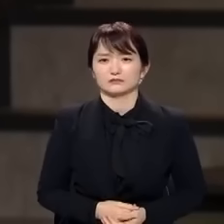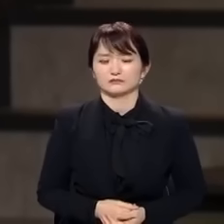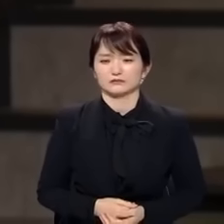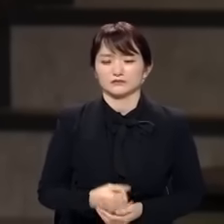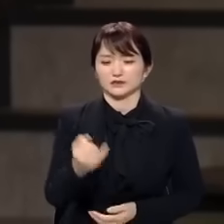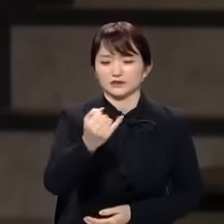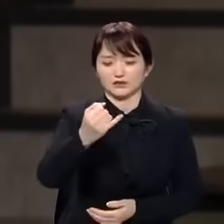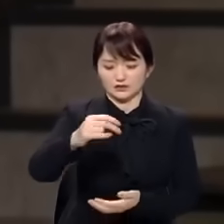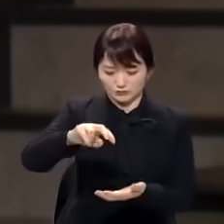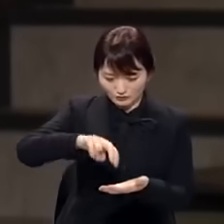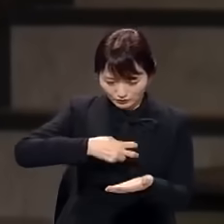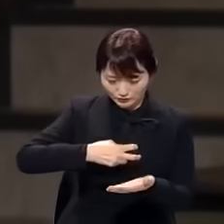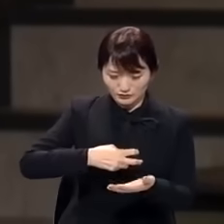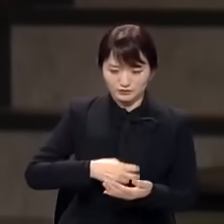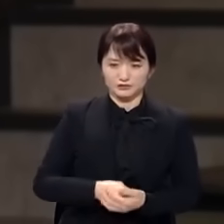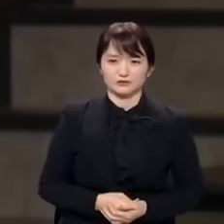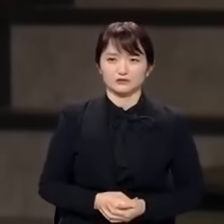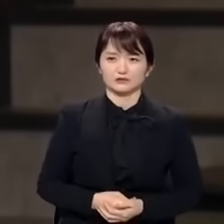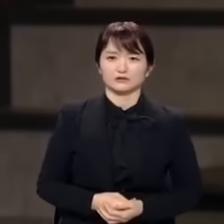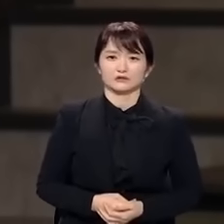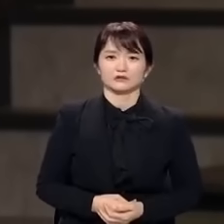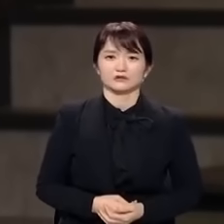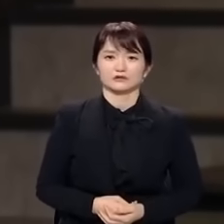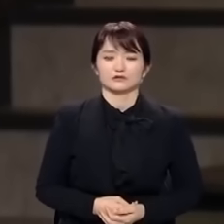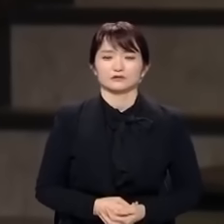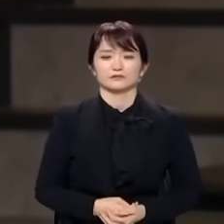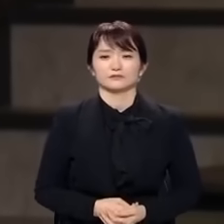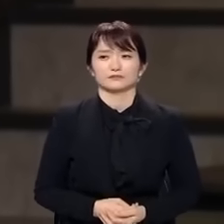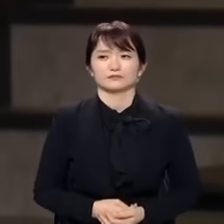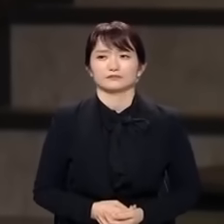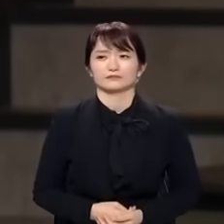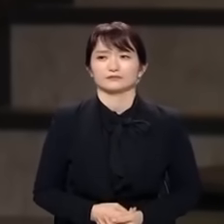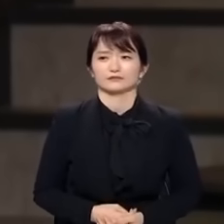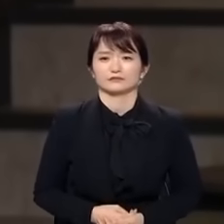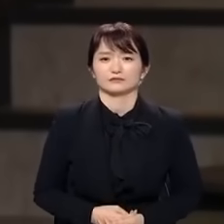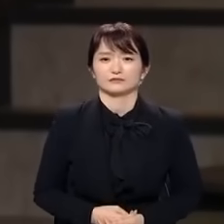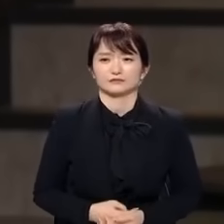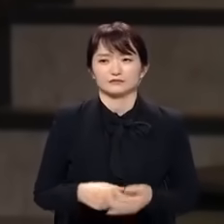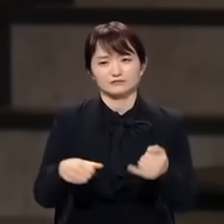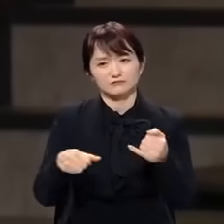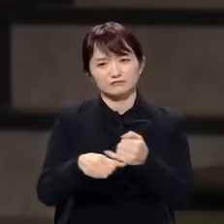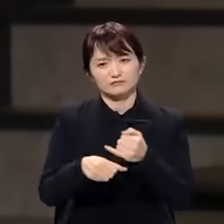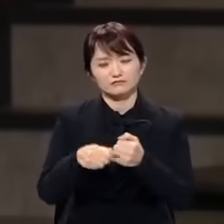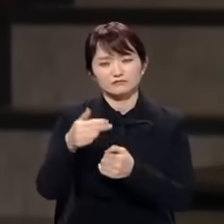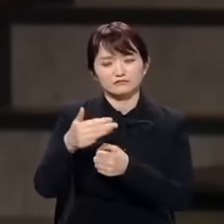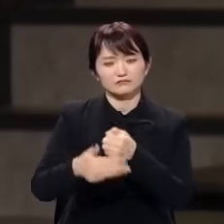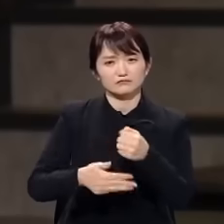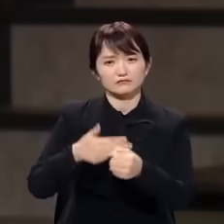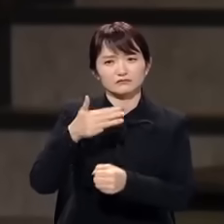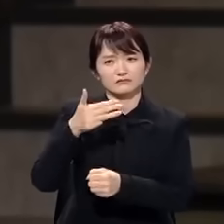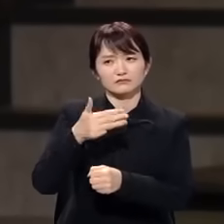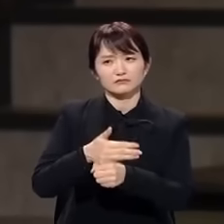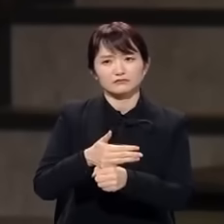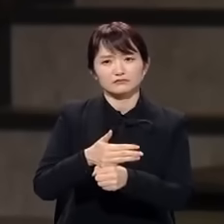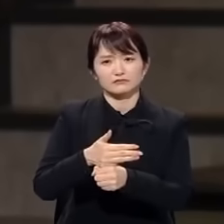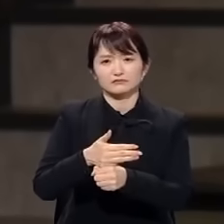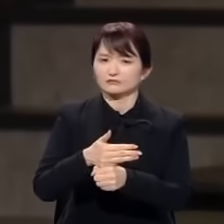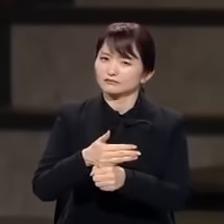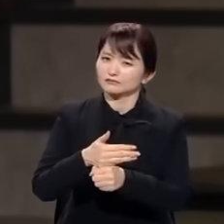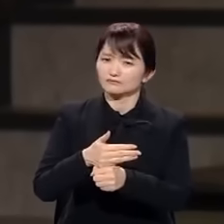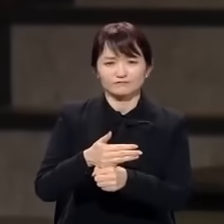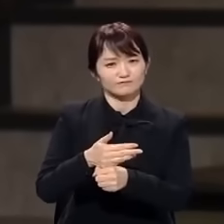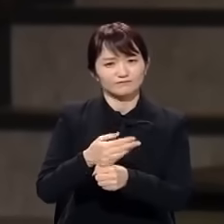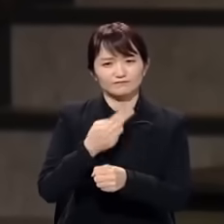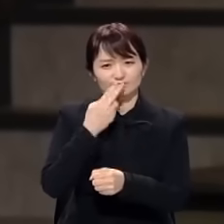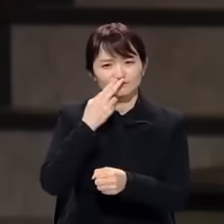겁니다. 그래서 이 일이 밝혀졌는데 참 이게 8년이 참 저도 참 어이가